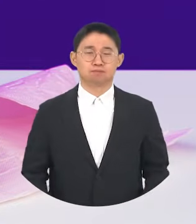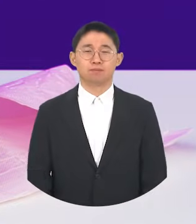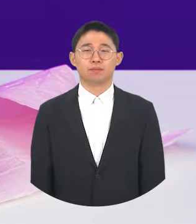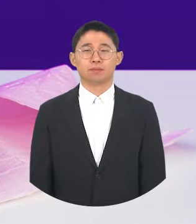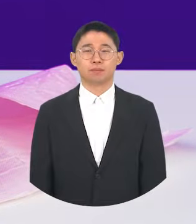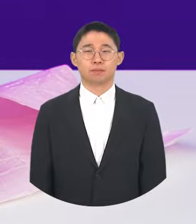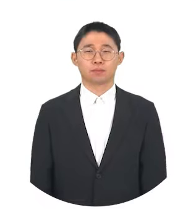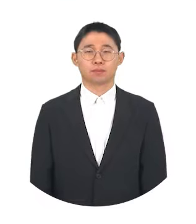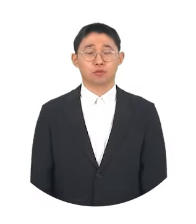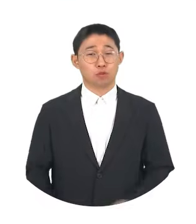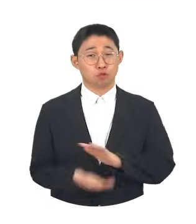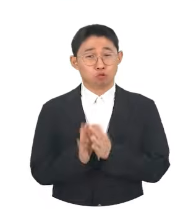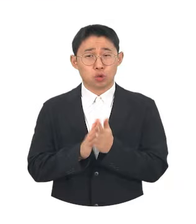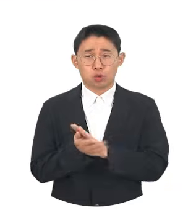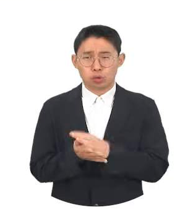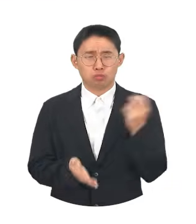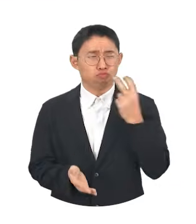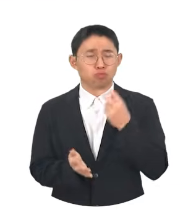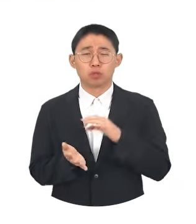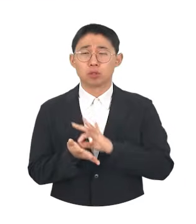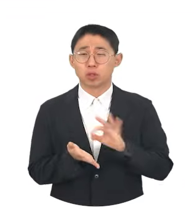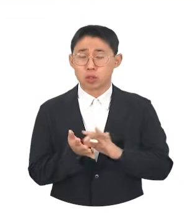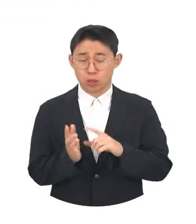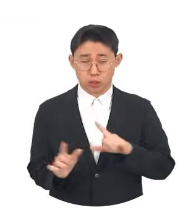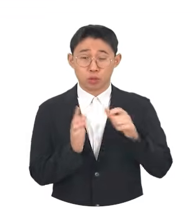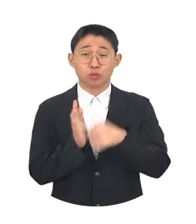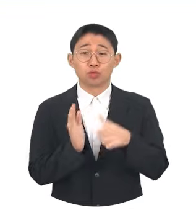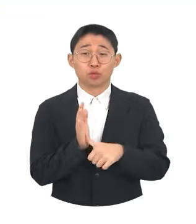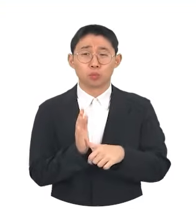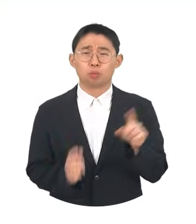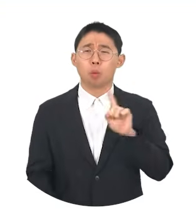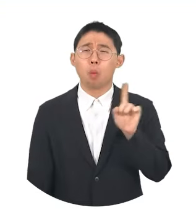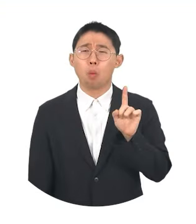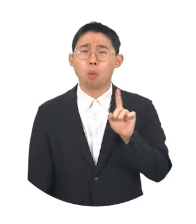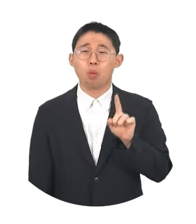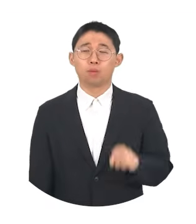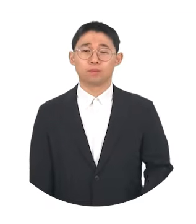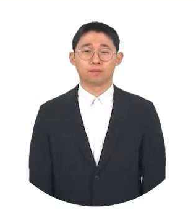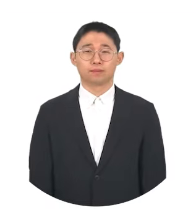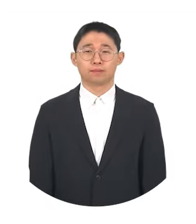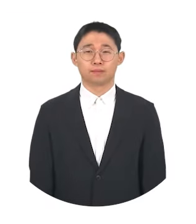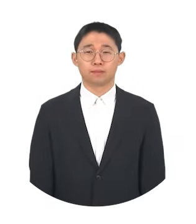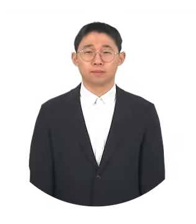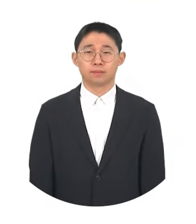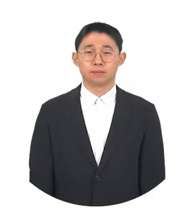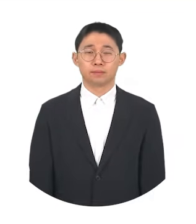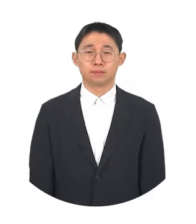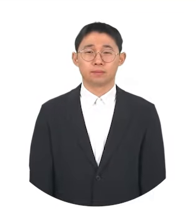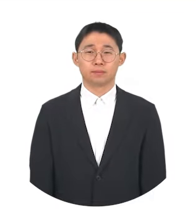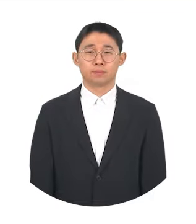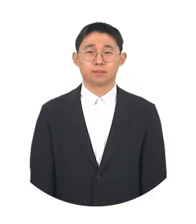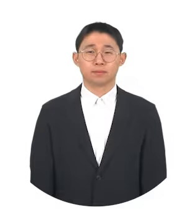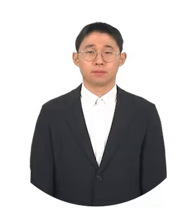필요해요. 그렇다면 유치원에서 자주 쓰는 생활용품에는 어떤 것들이 있을까요?